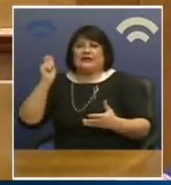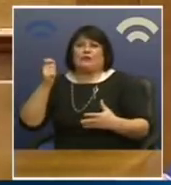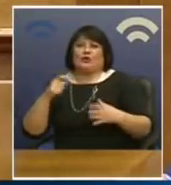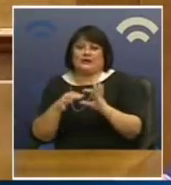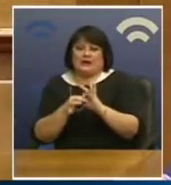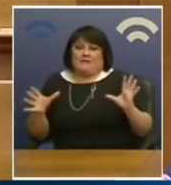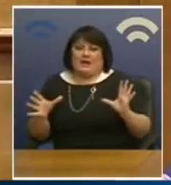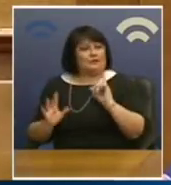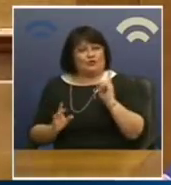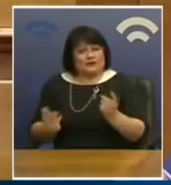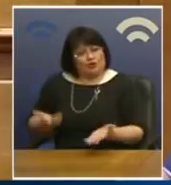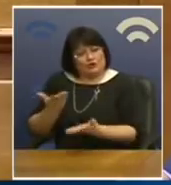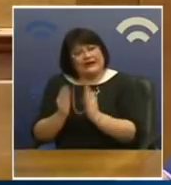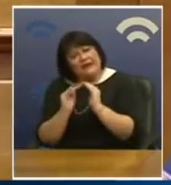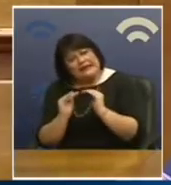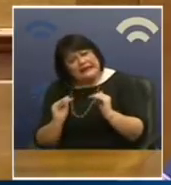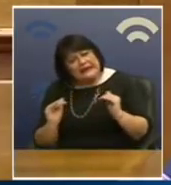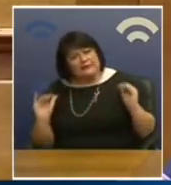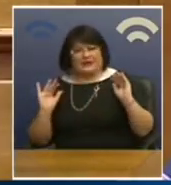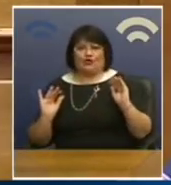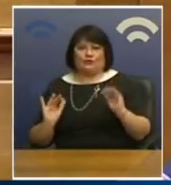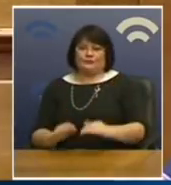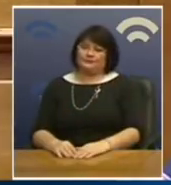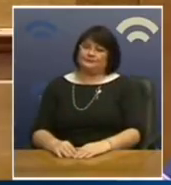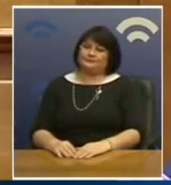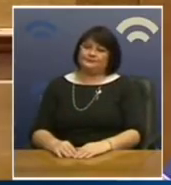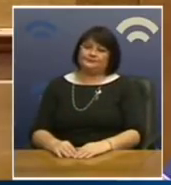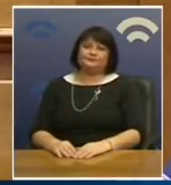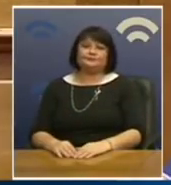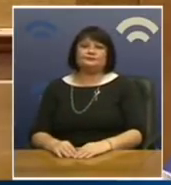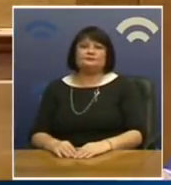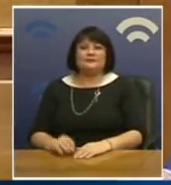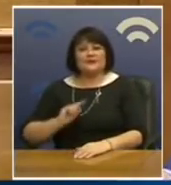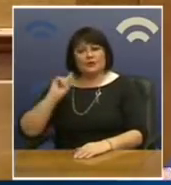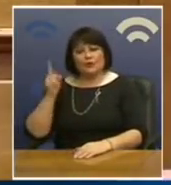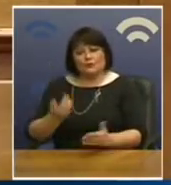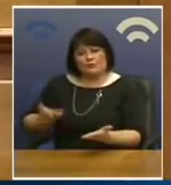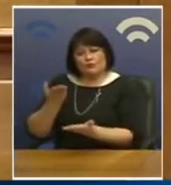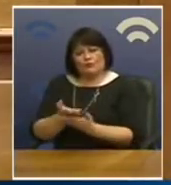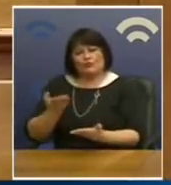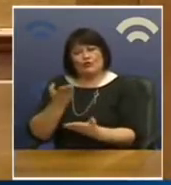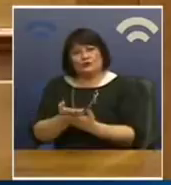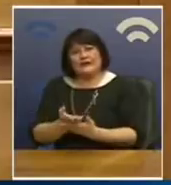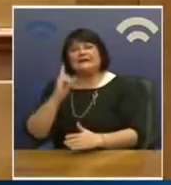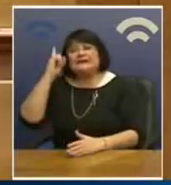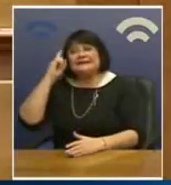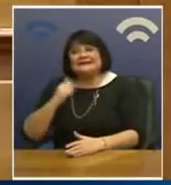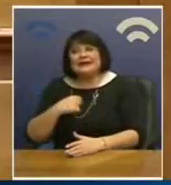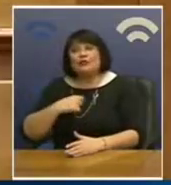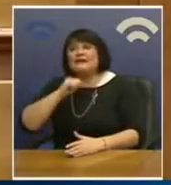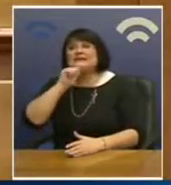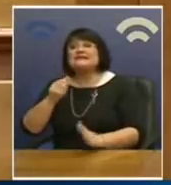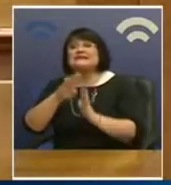εκκλησίας. Όμως αυτή, όπως και όλες οι προτάσεις μας, έγιναν με την επίγνωση ότι το Σύνταγμα